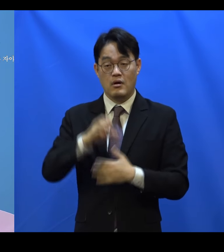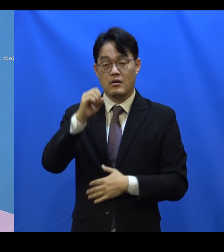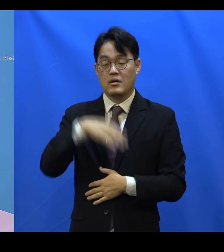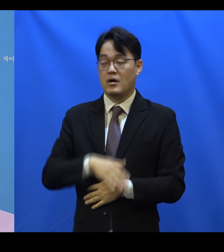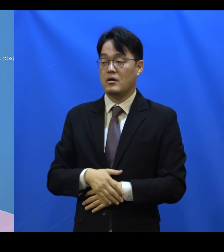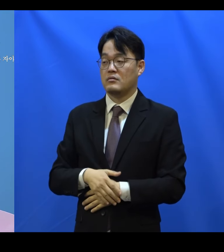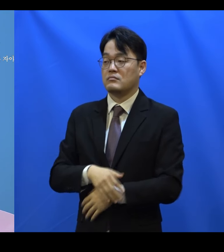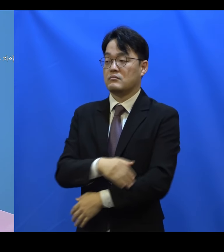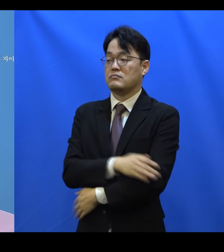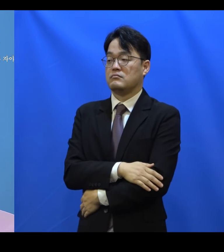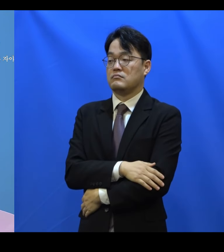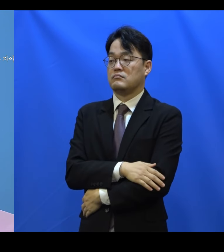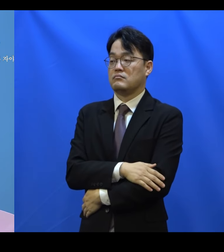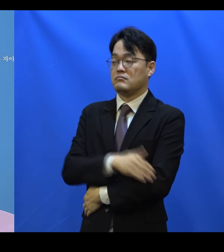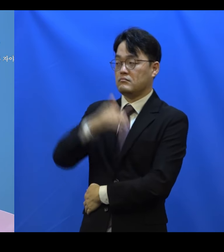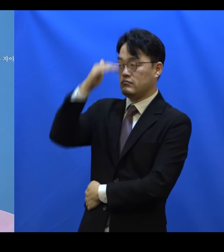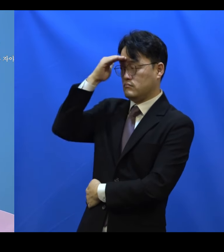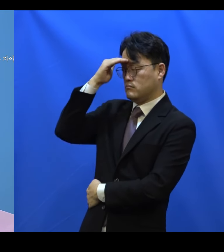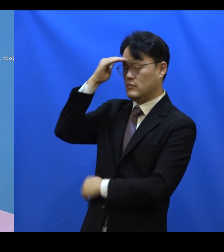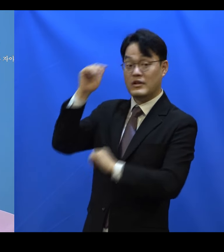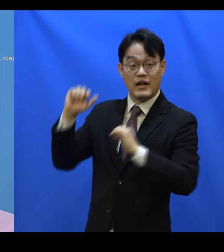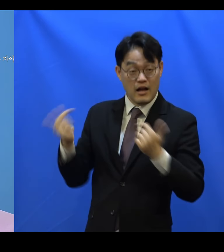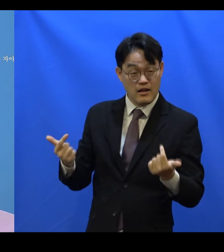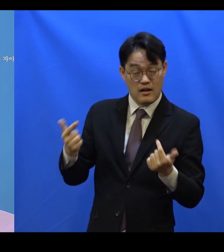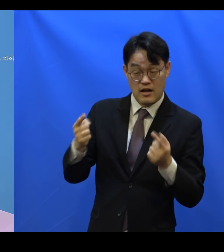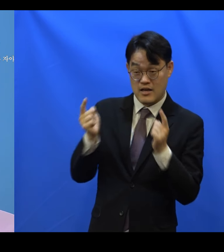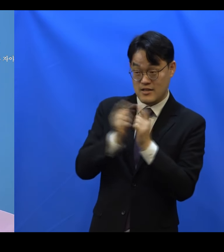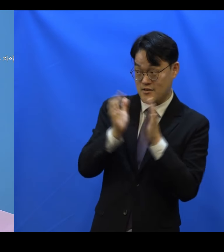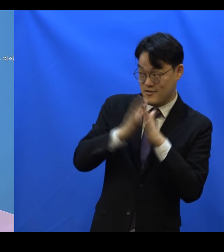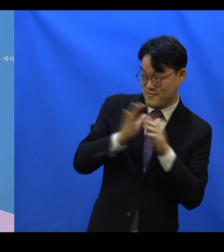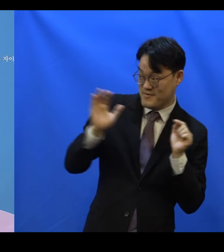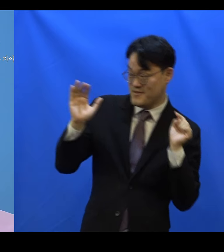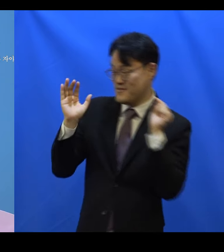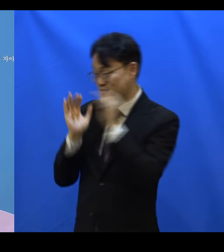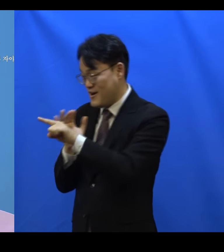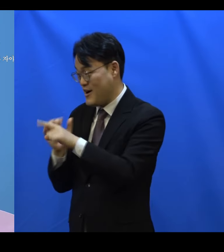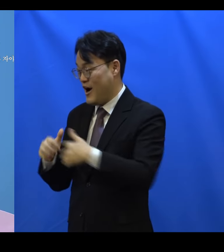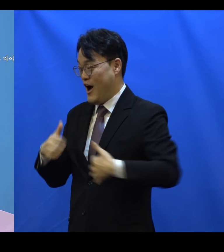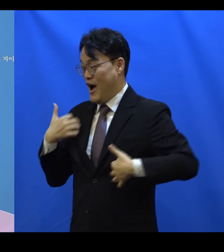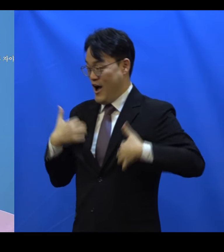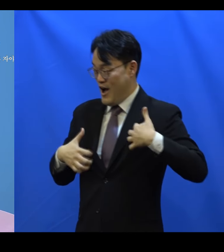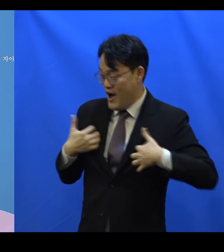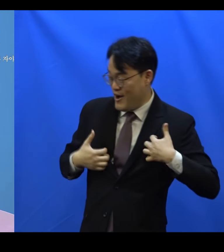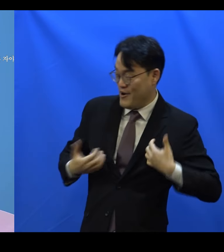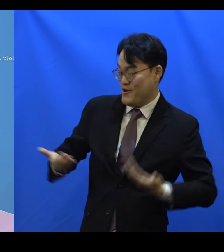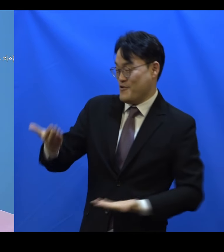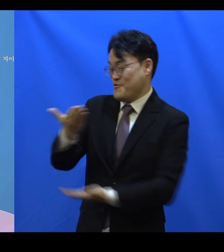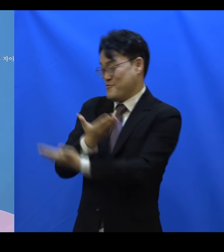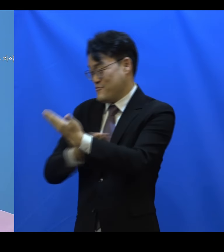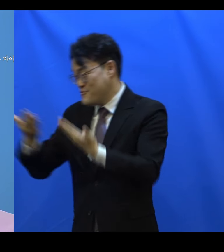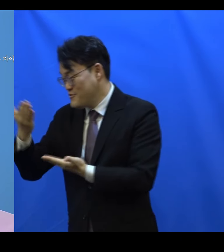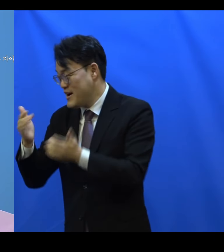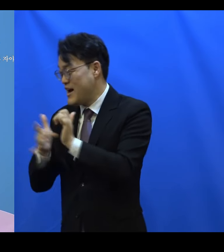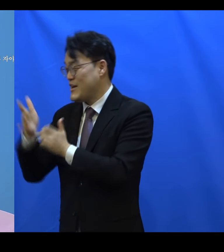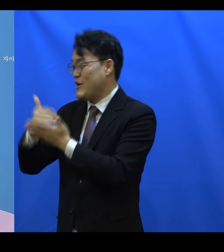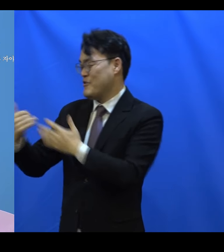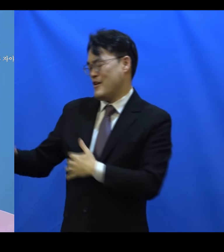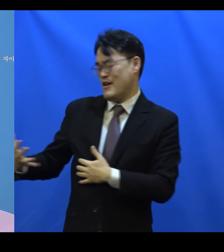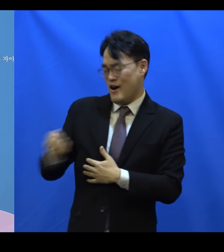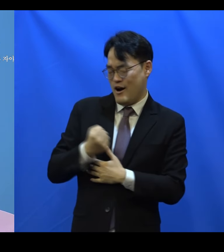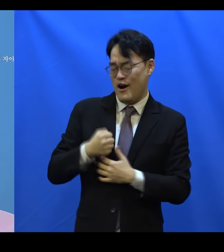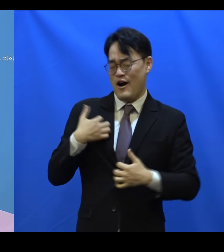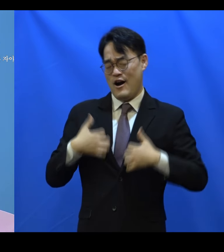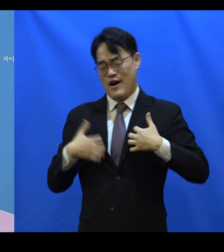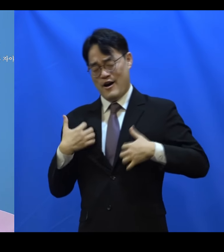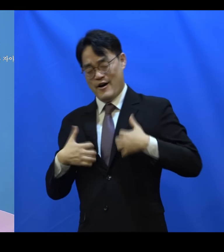복음 안에서 그리스도는 값없이 우리에게 주어졌어요. 누구든지 누리라는 거예요. 누구든지 소유하라는 거예요. 그리스도를 누구든지 소유하라.